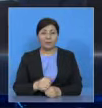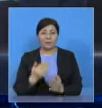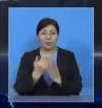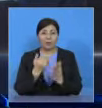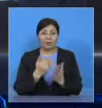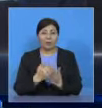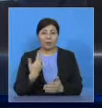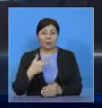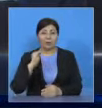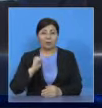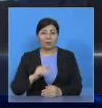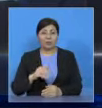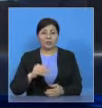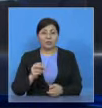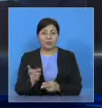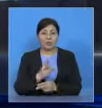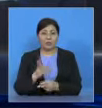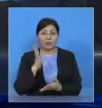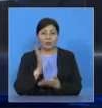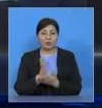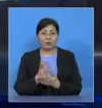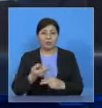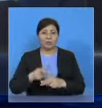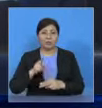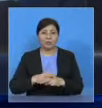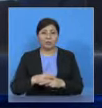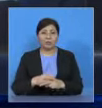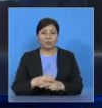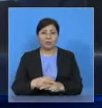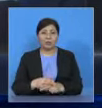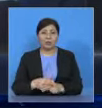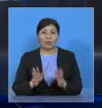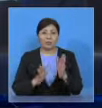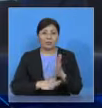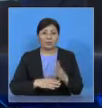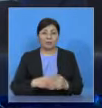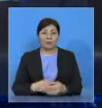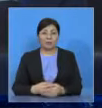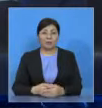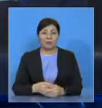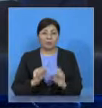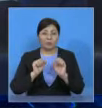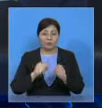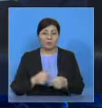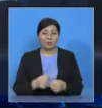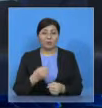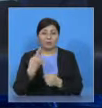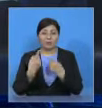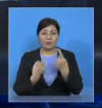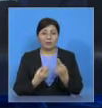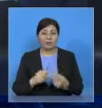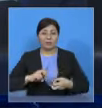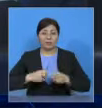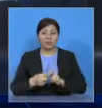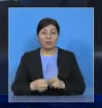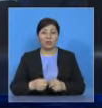около 3000 камер. Но 3000 камер — это опять камеры, которые последнего поколения, которые позволяют именно выявлять нарушения днем и ночью, в том